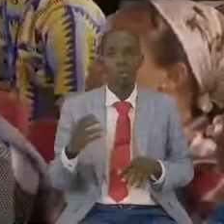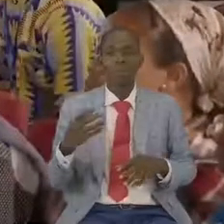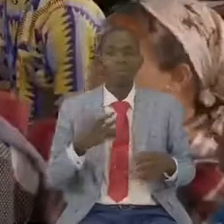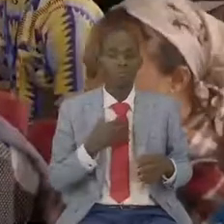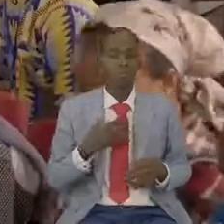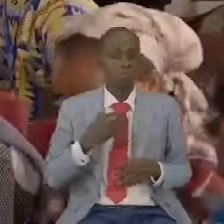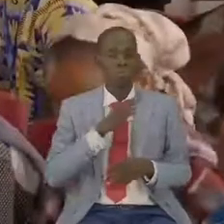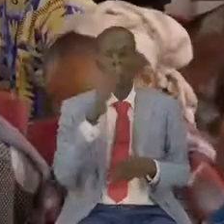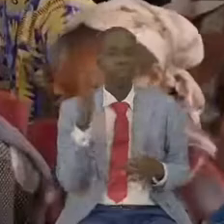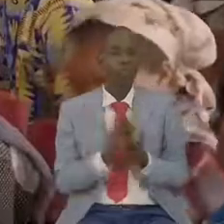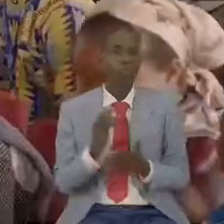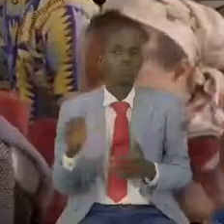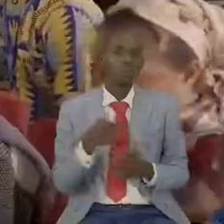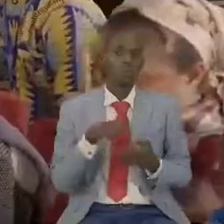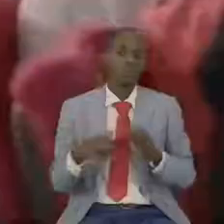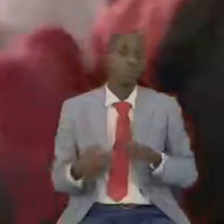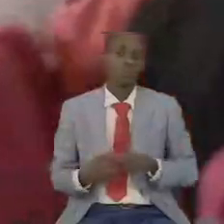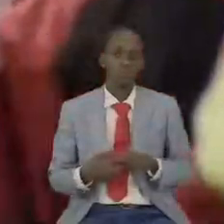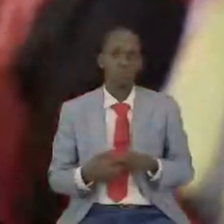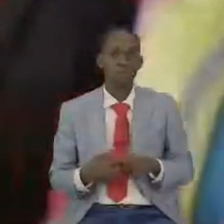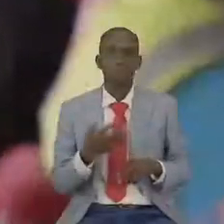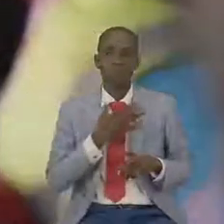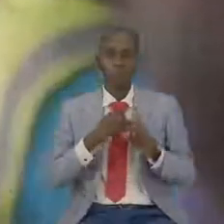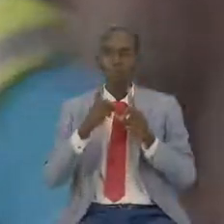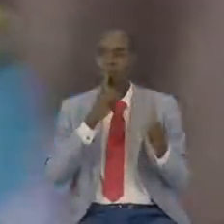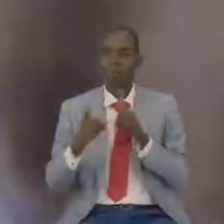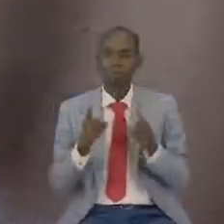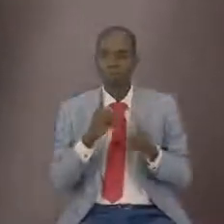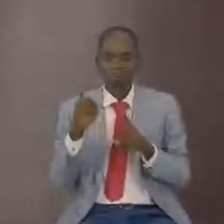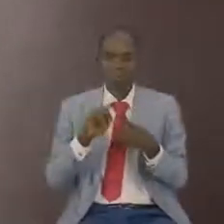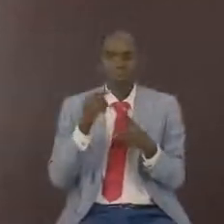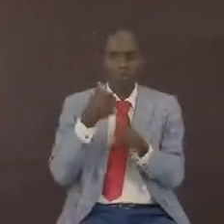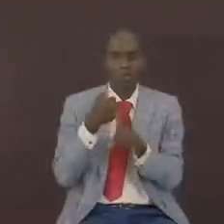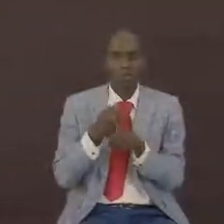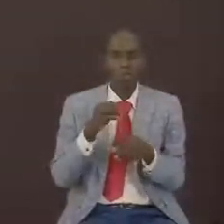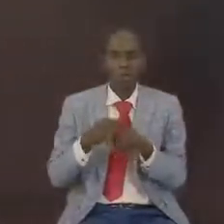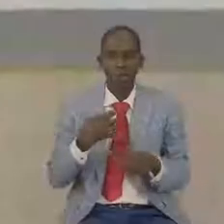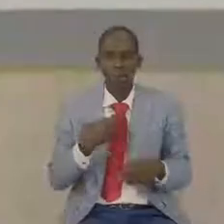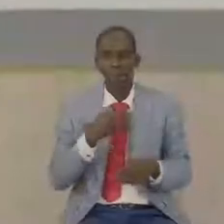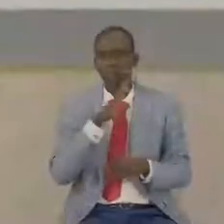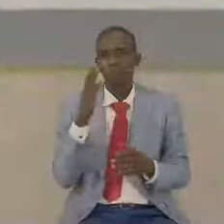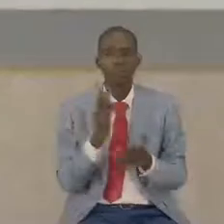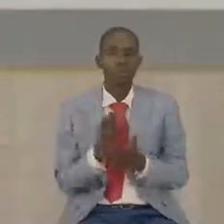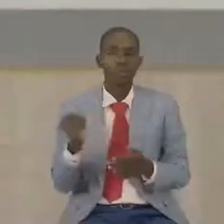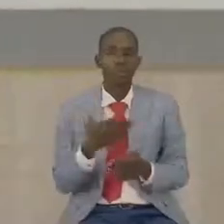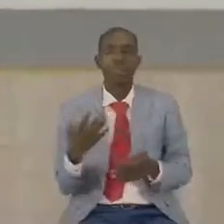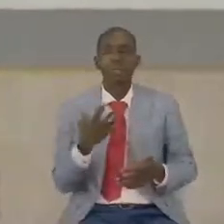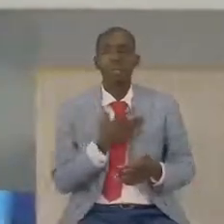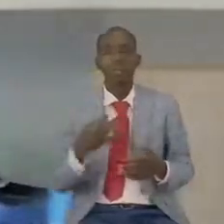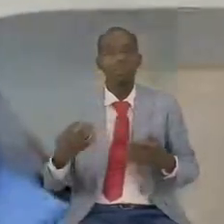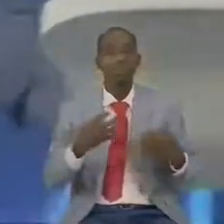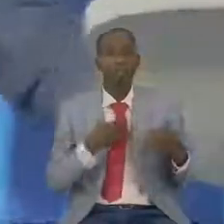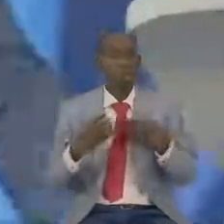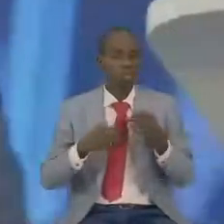ne règlent jamais un problème. Ronronner ne règle jamais un problème. Et les plaintes